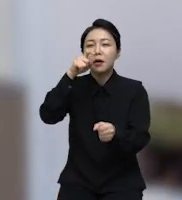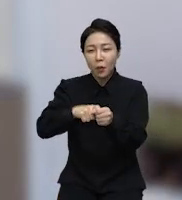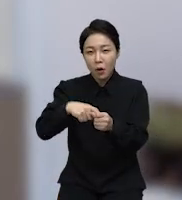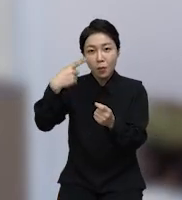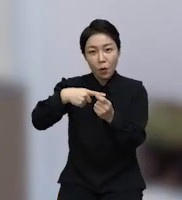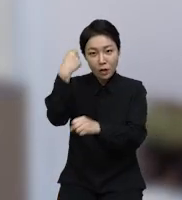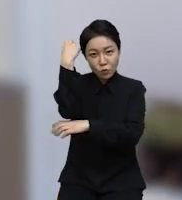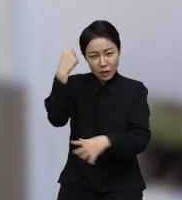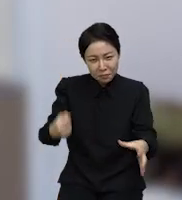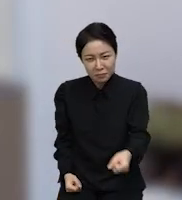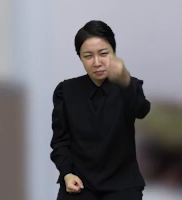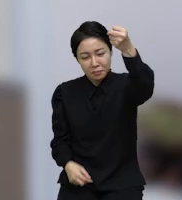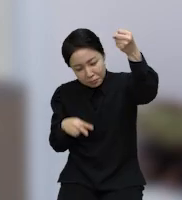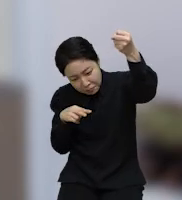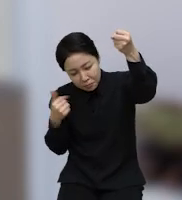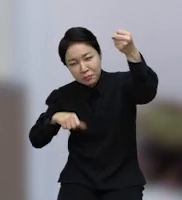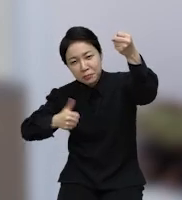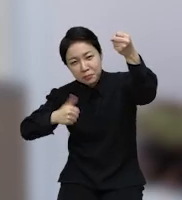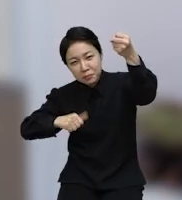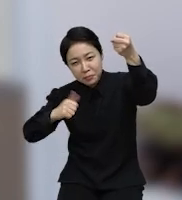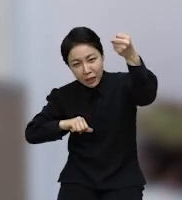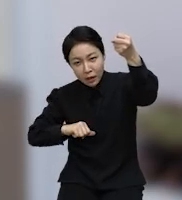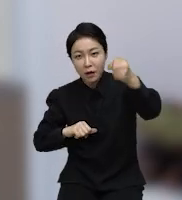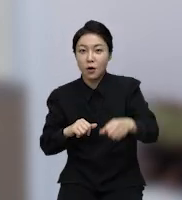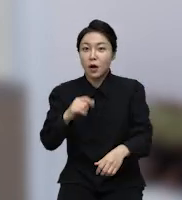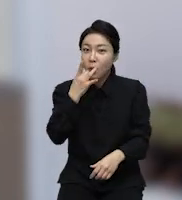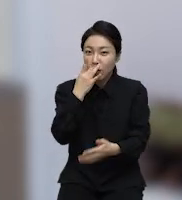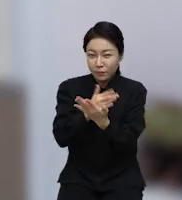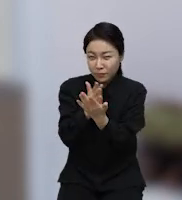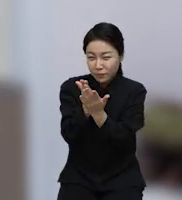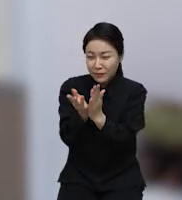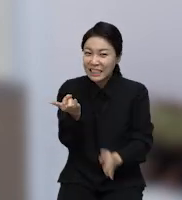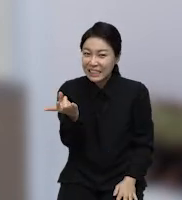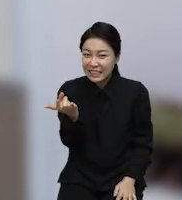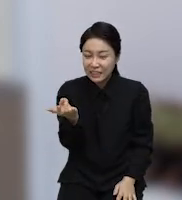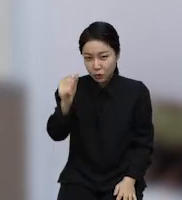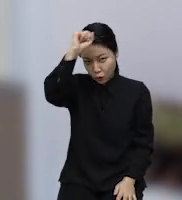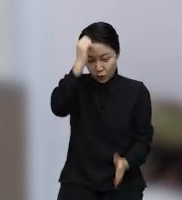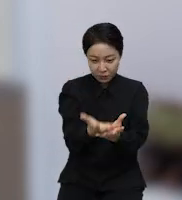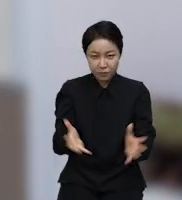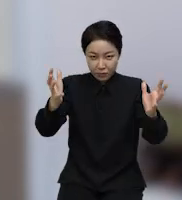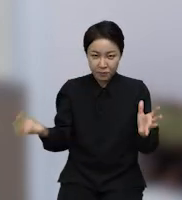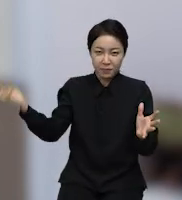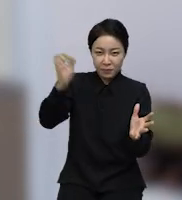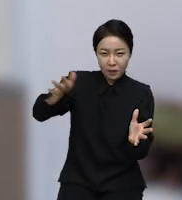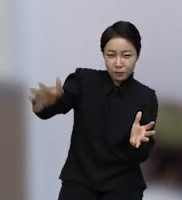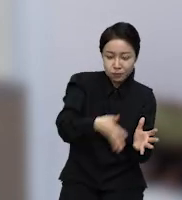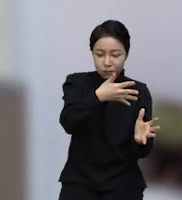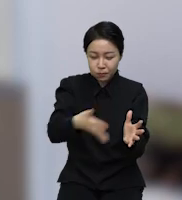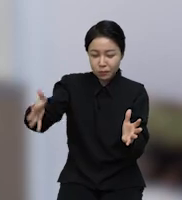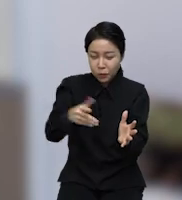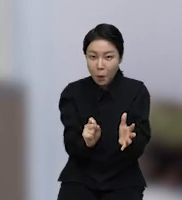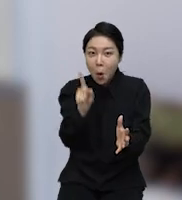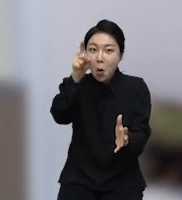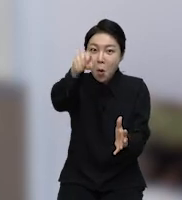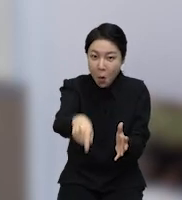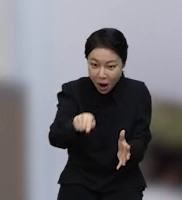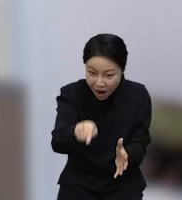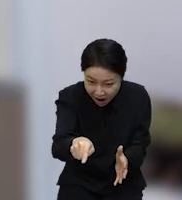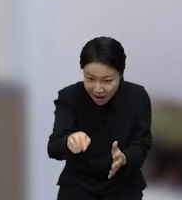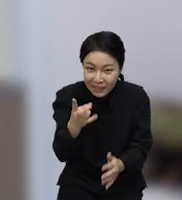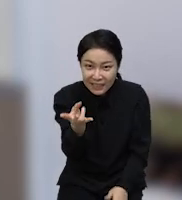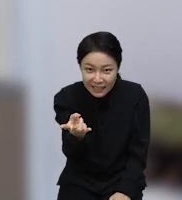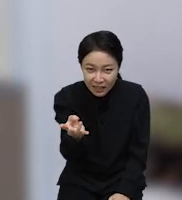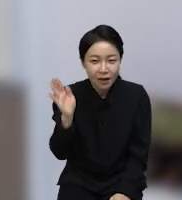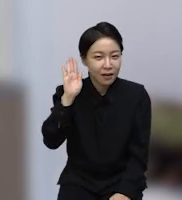미리 예측하기 위해 보릿뿌리를 뽑아 농사의 흉풍을 가렸고 오곡의 씨앗을 솥에 넣고 볶아서 맨 먼저